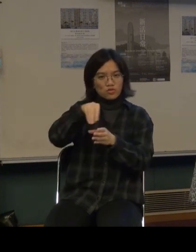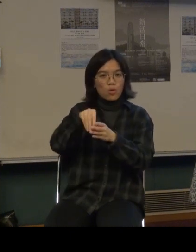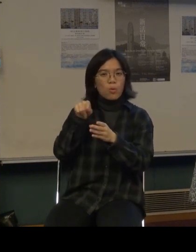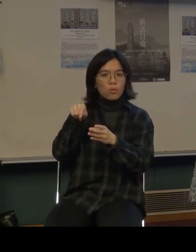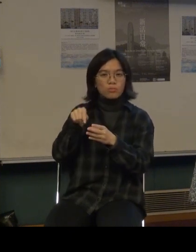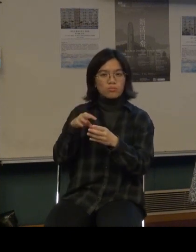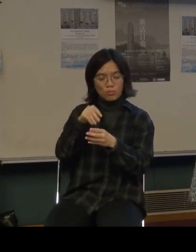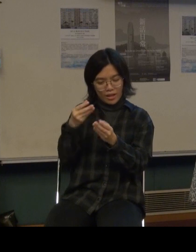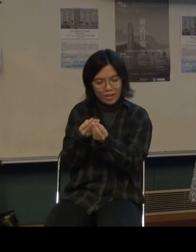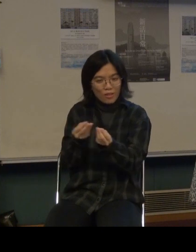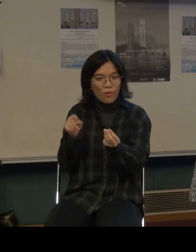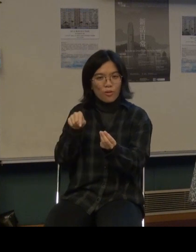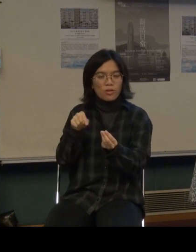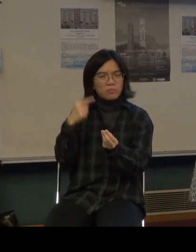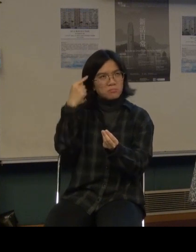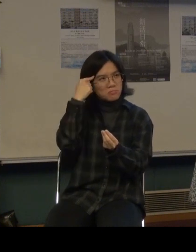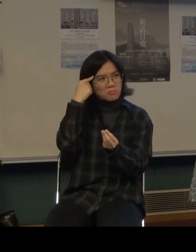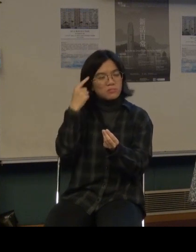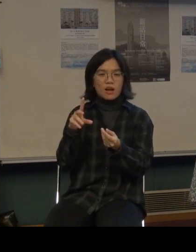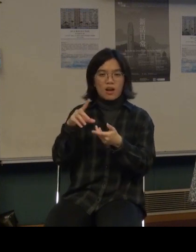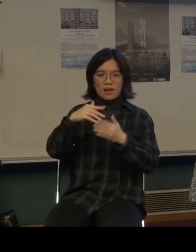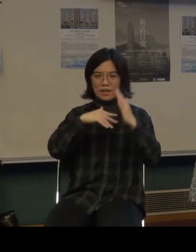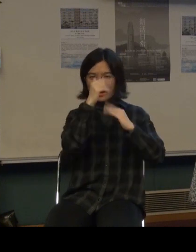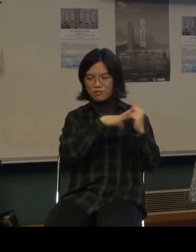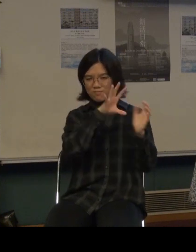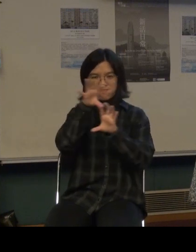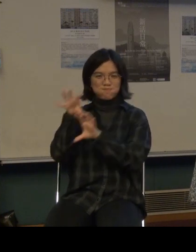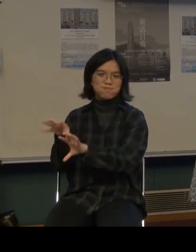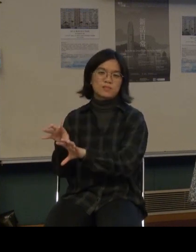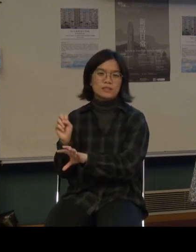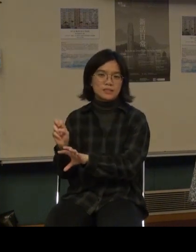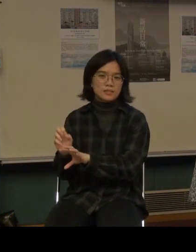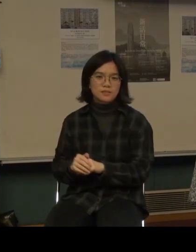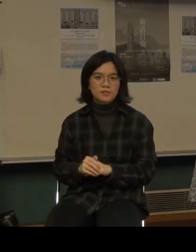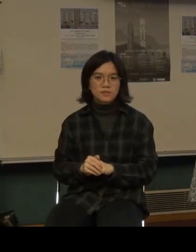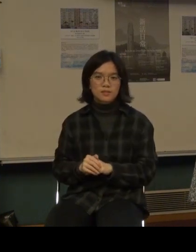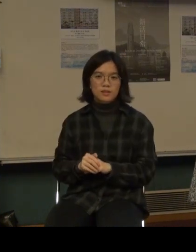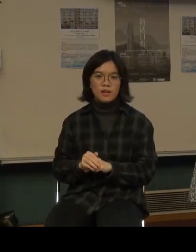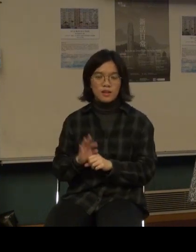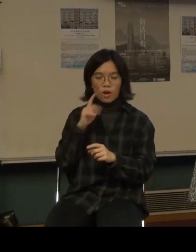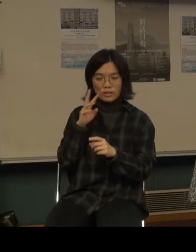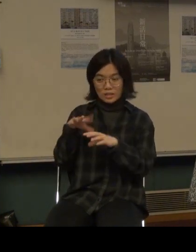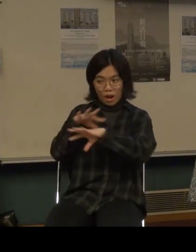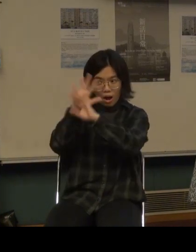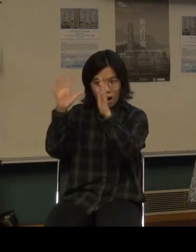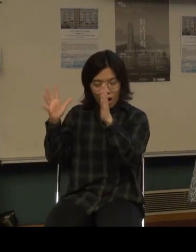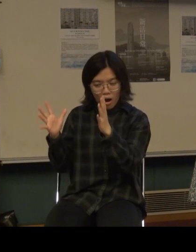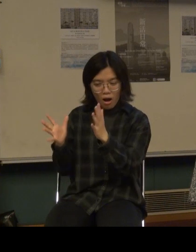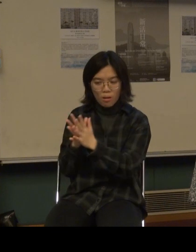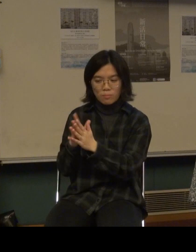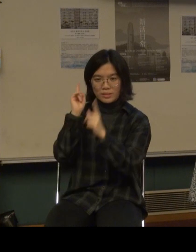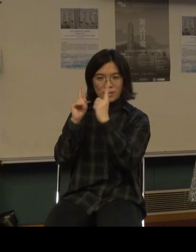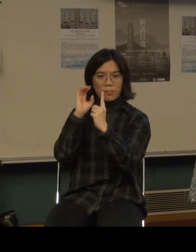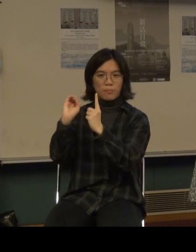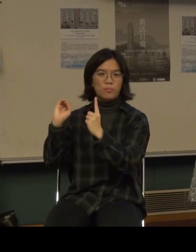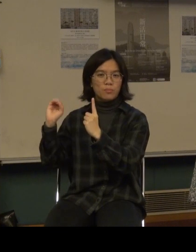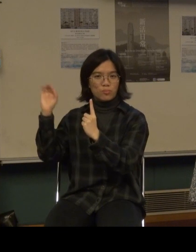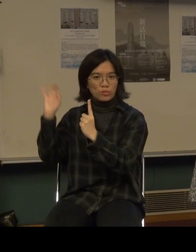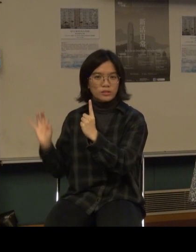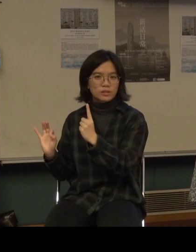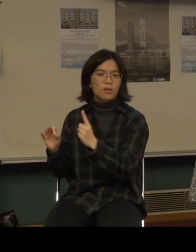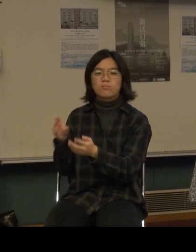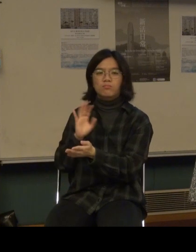物嗰度嘅。但係佢只能夠咧用混凝土咧作一個局部嘅應用。最主要係乜嘢咧？最主要咧就係用混